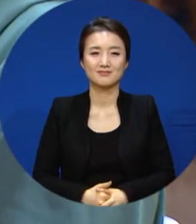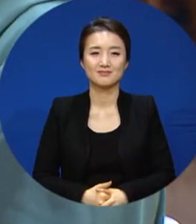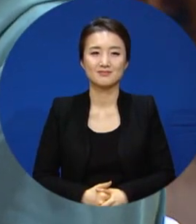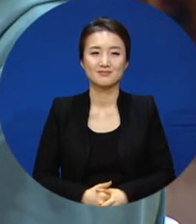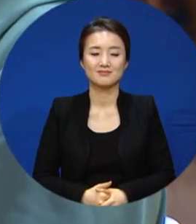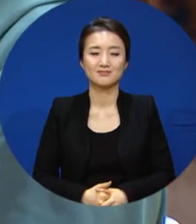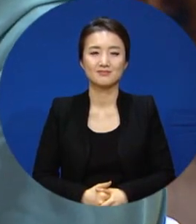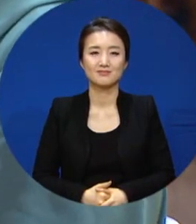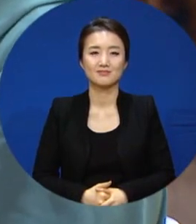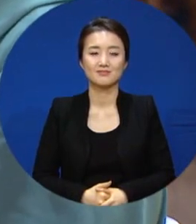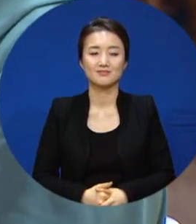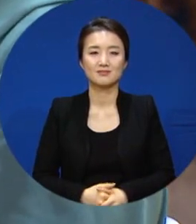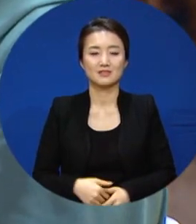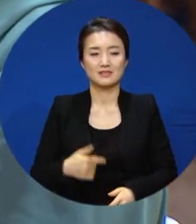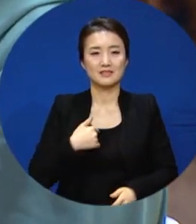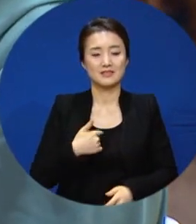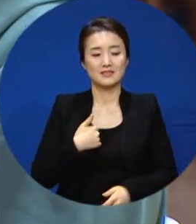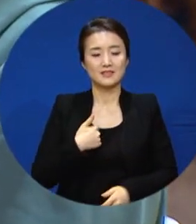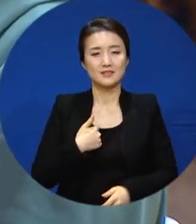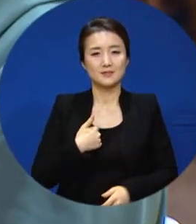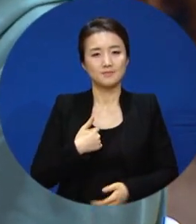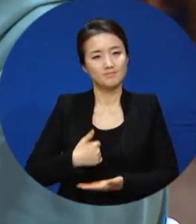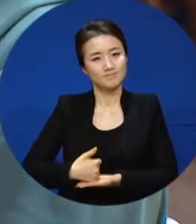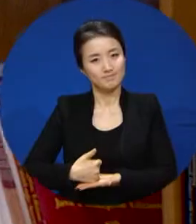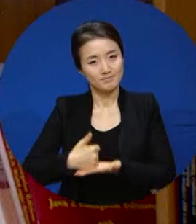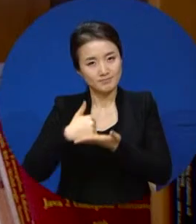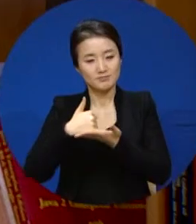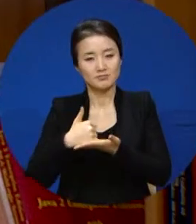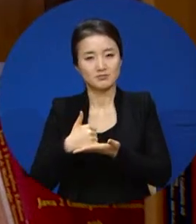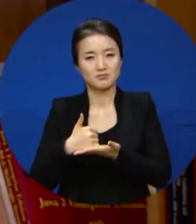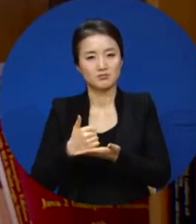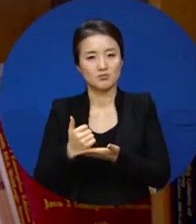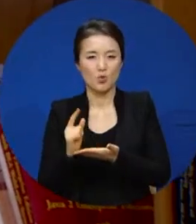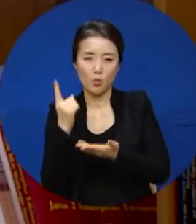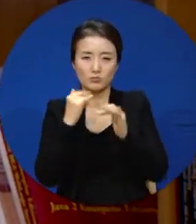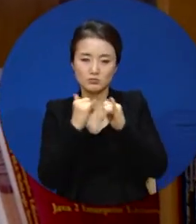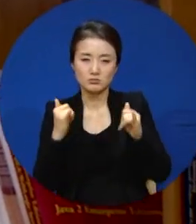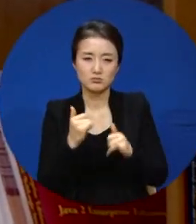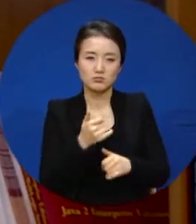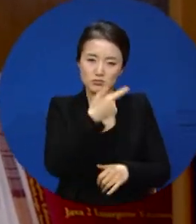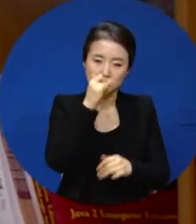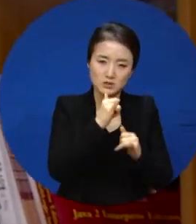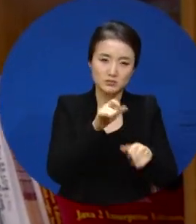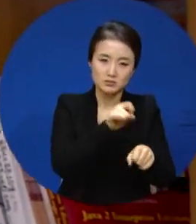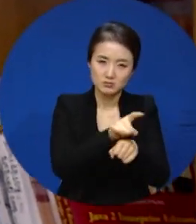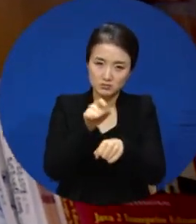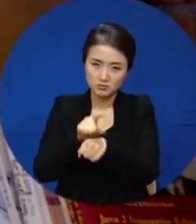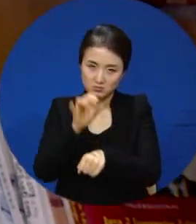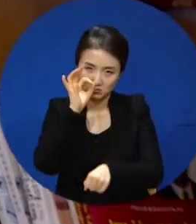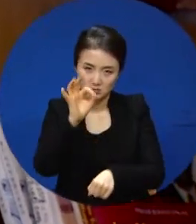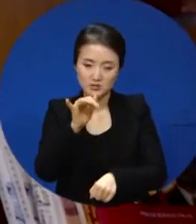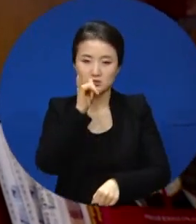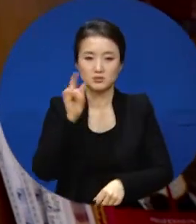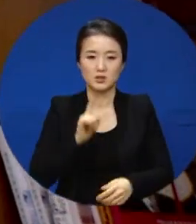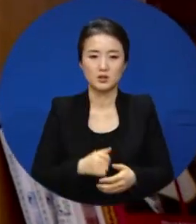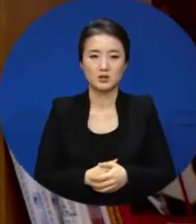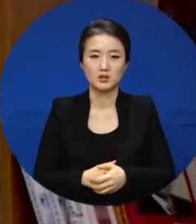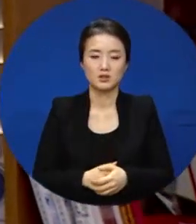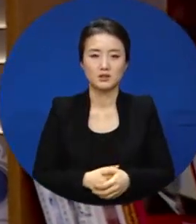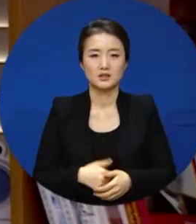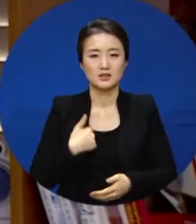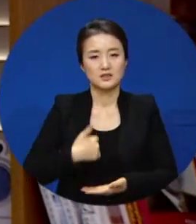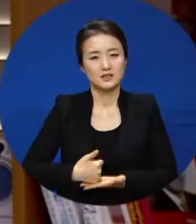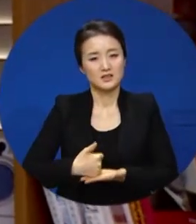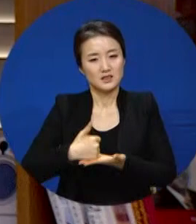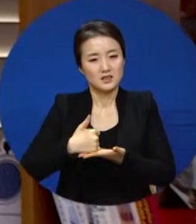어 자존감이 높은 사람이 있고 낮은 사람들의 특징이 있는데 자존감 낮은 사람들의 특징은 요 다른 사람을 의식하며 다